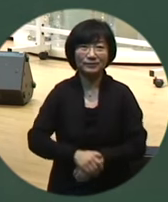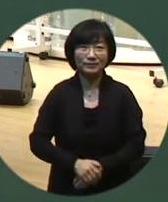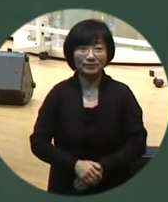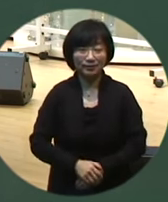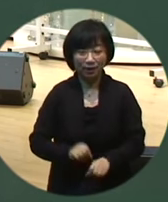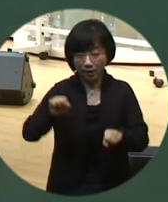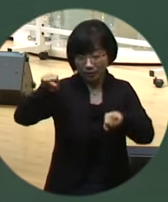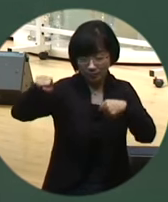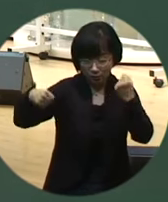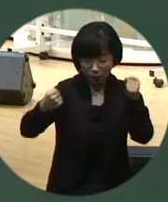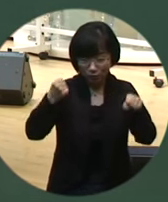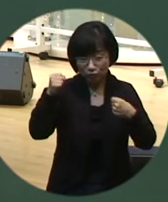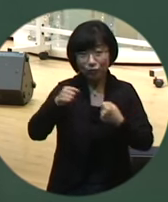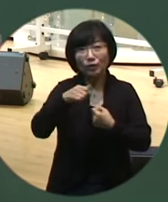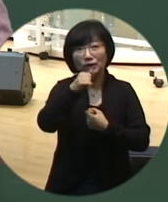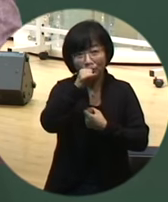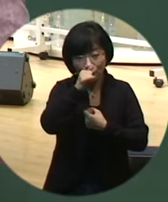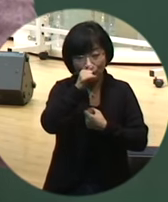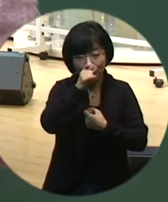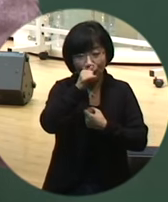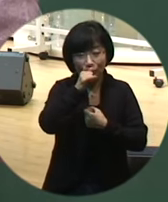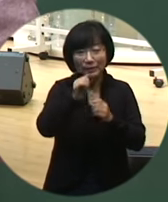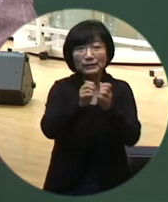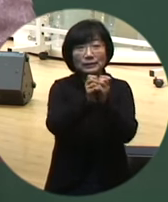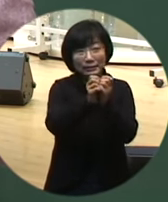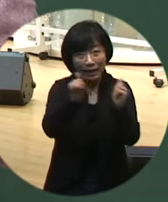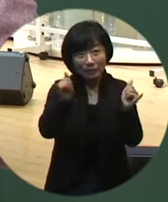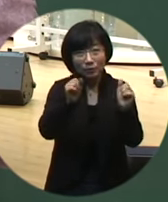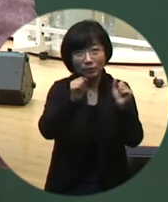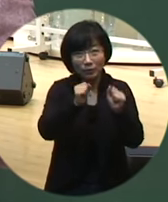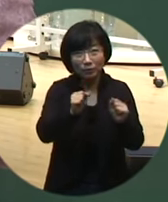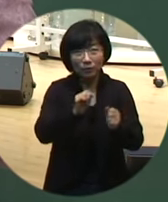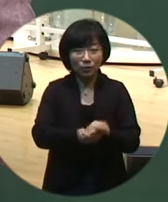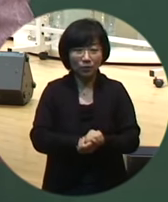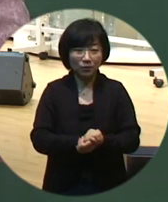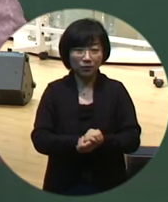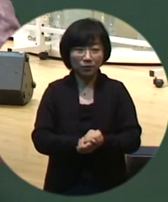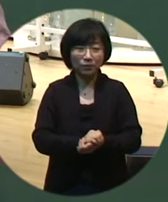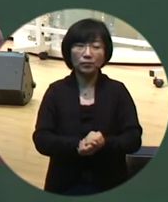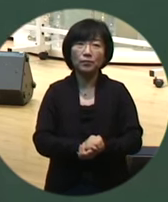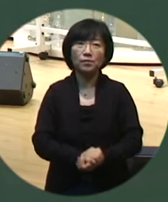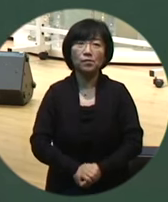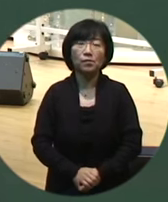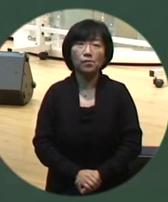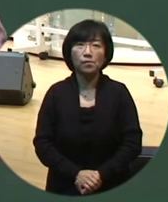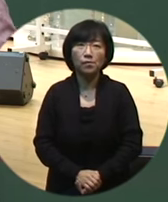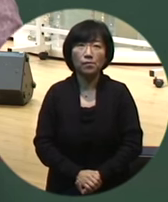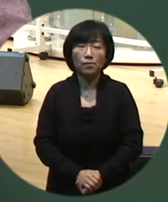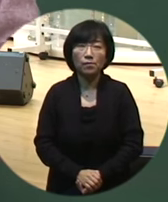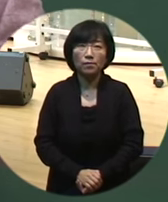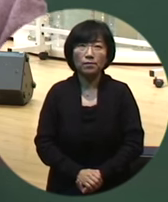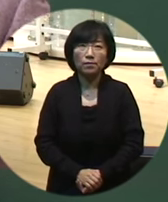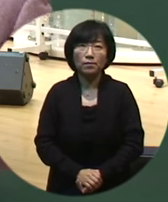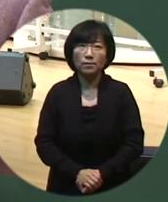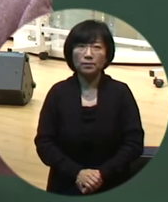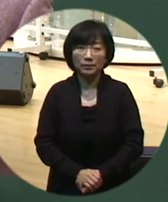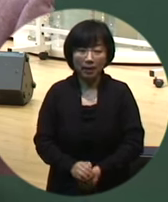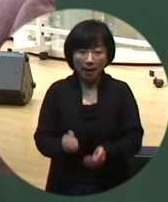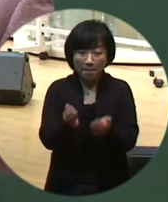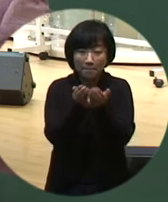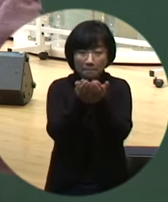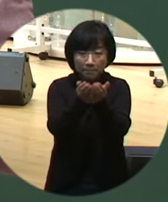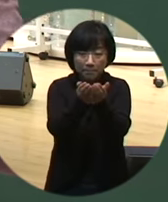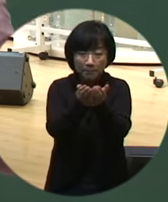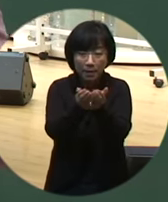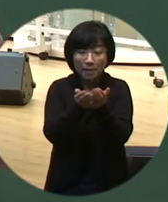And pure animals, impure animals all came into the ark. 정하냐 부정하냐가 기준이 아니에요. That purity or impurity, that's not the standard. 방주 안에 있느냐